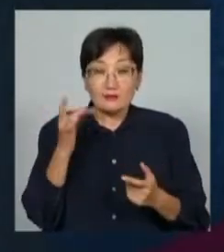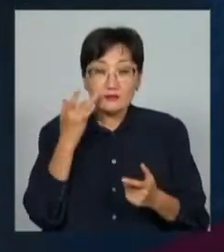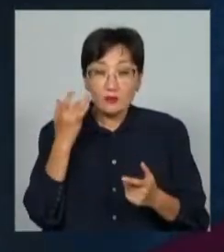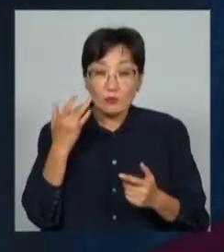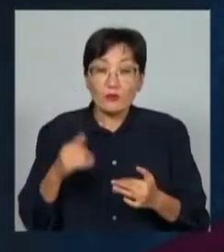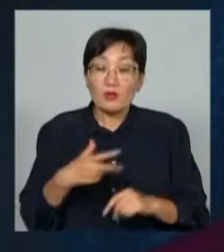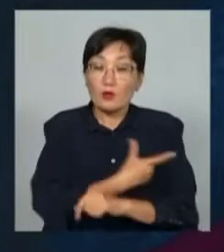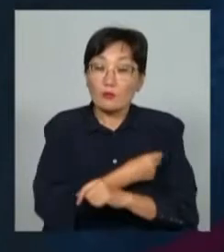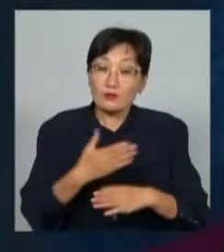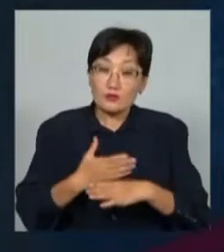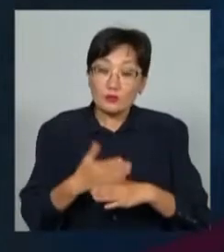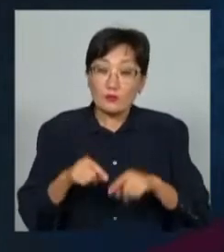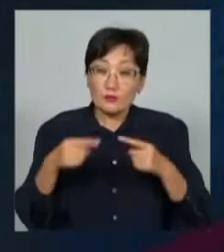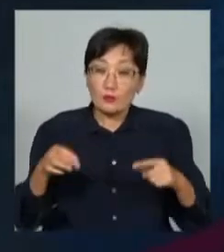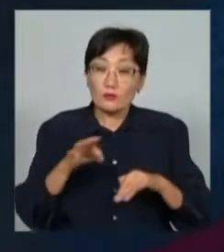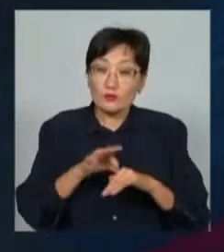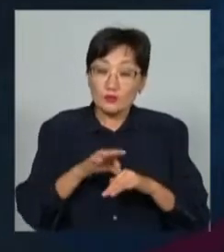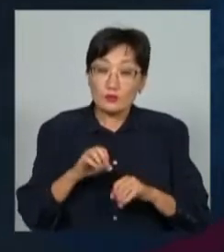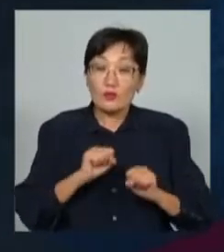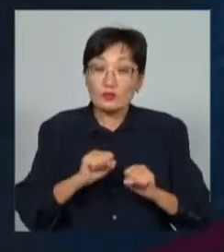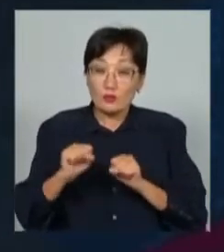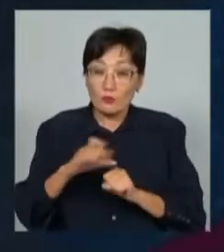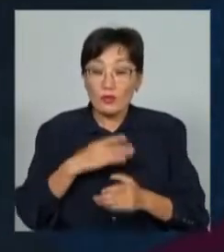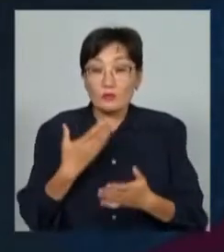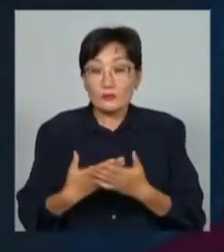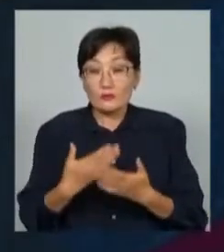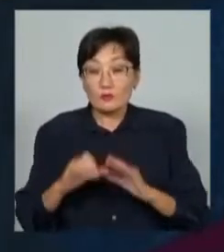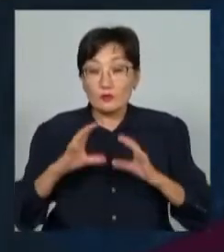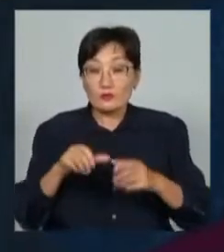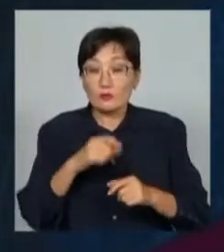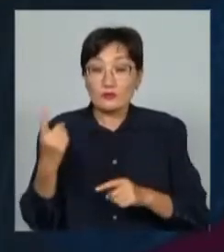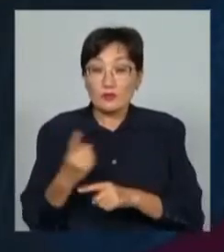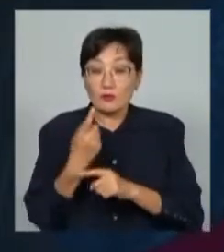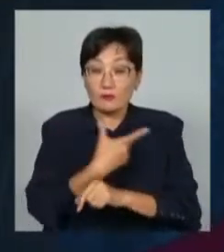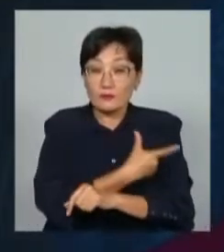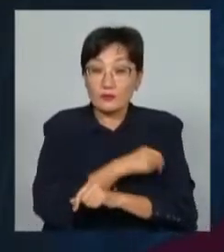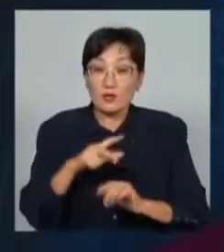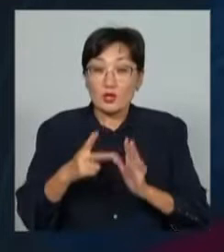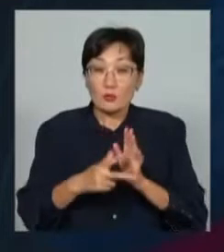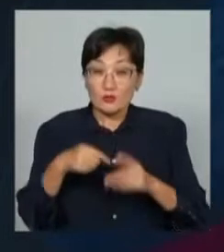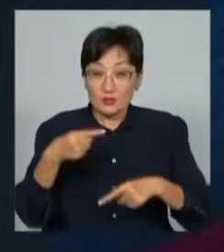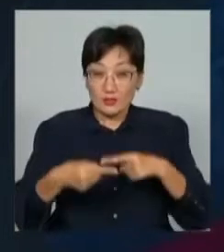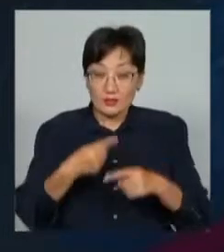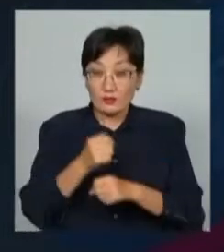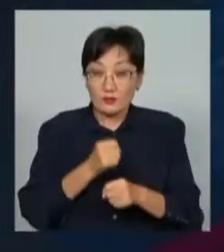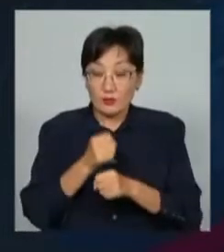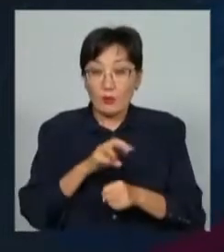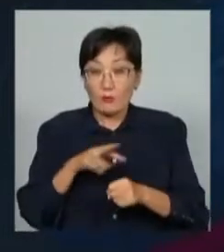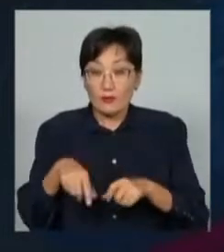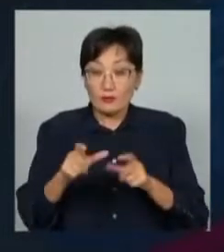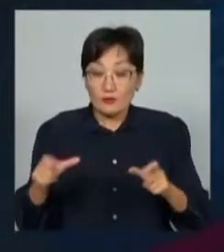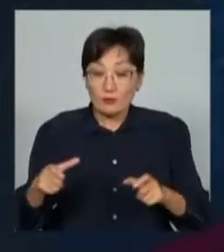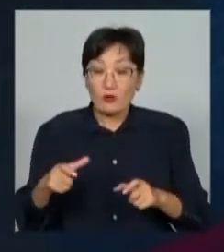адамзат екпенің арқасында ғана түрлі кеселдерді жеңе білген. Мәселен, әлемдегі ең алғашқы вакцина 18-ші ғасырда жасалып, миллиондаған